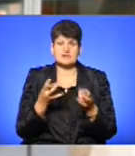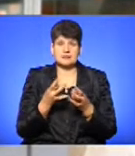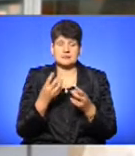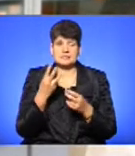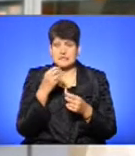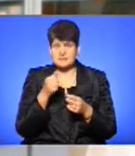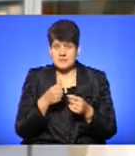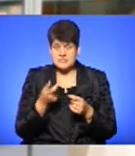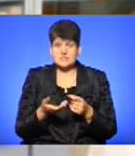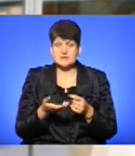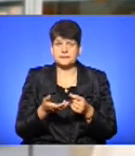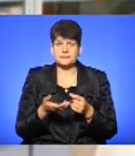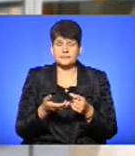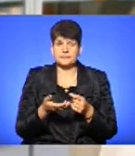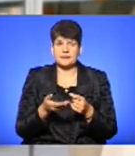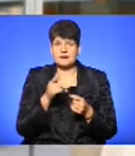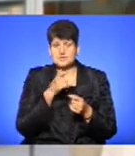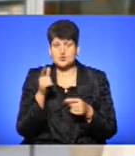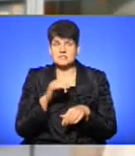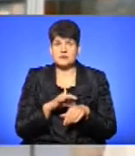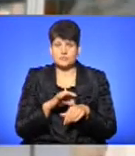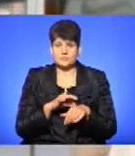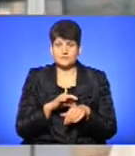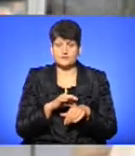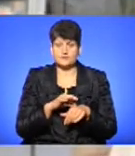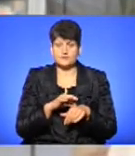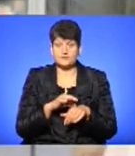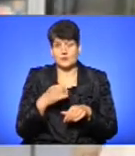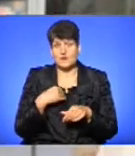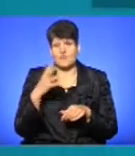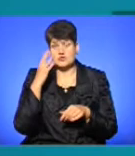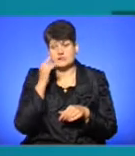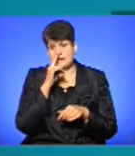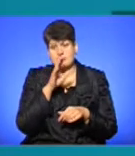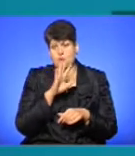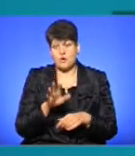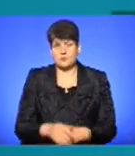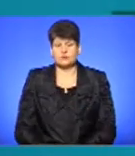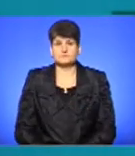в сезон захворювань, тому я вважаю, що це непогано.